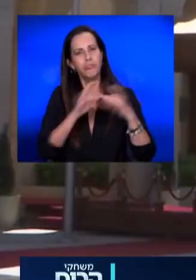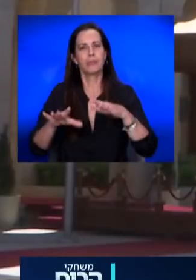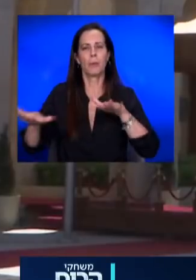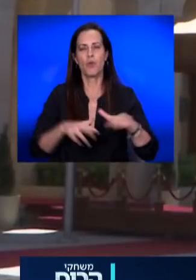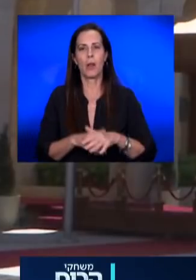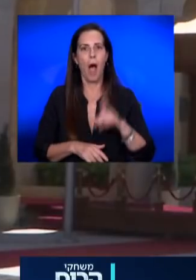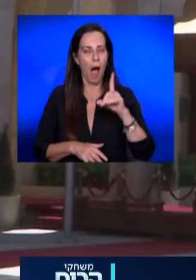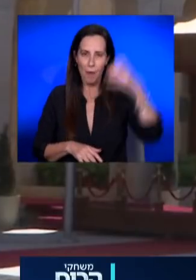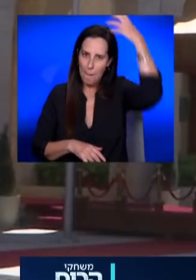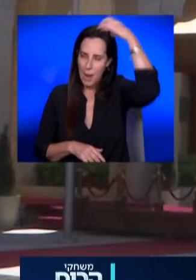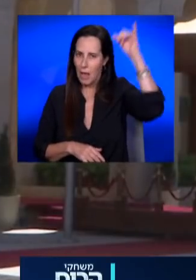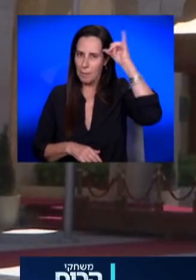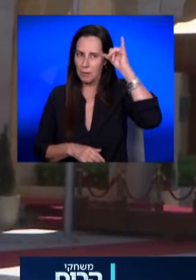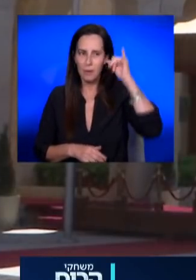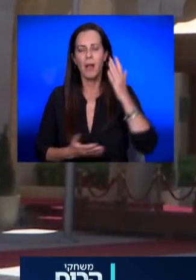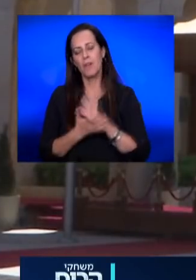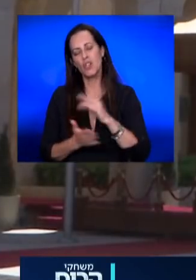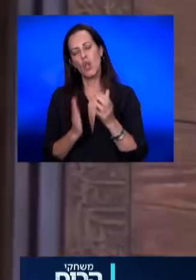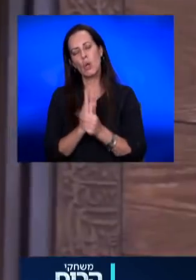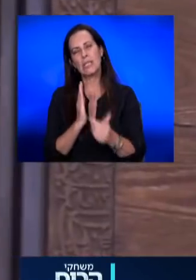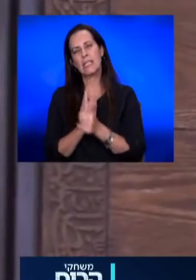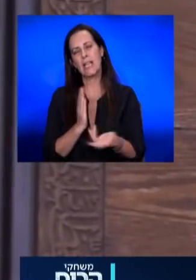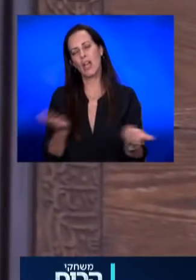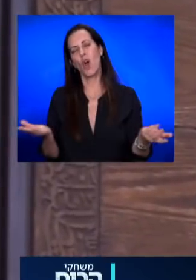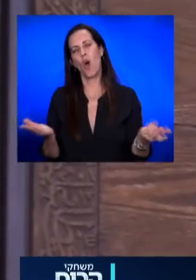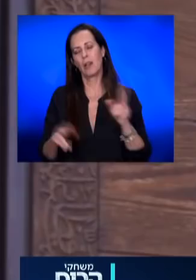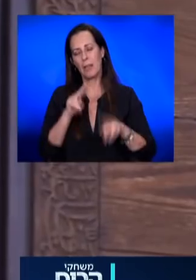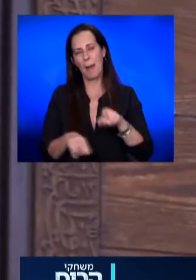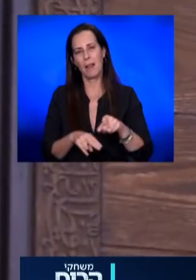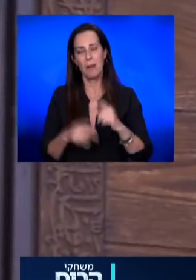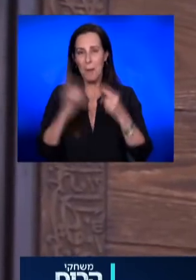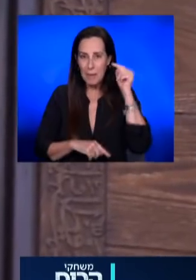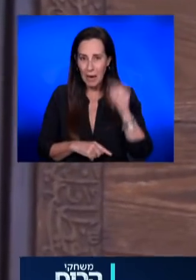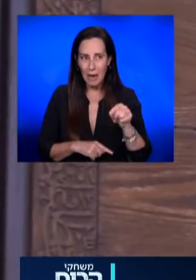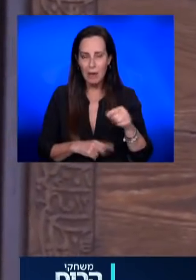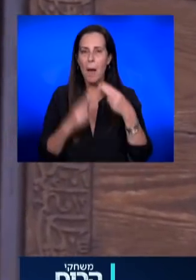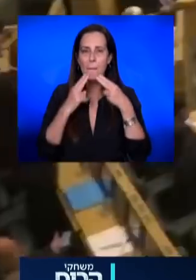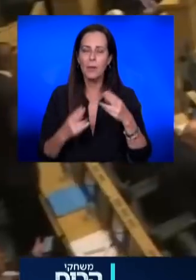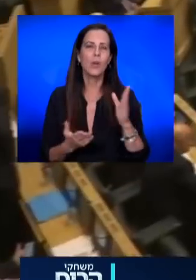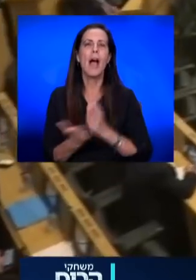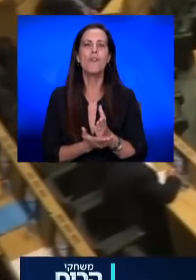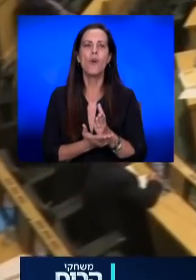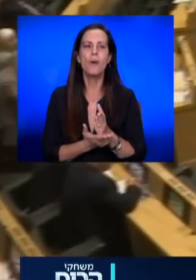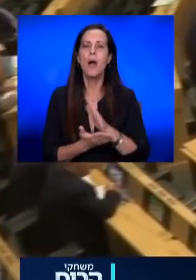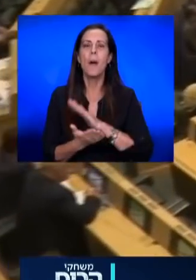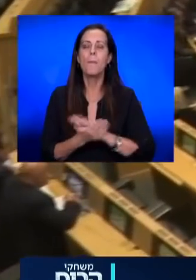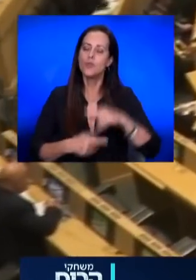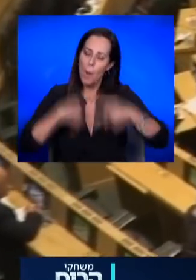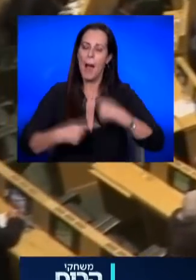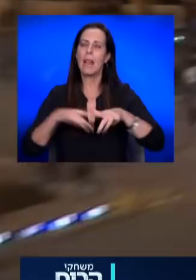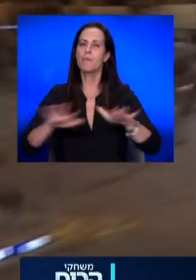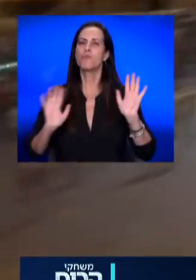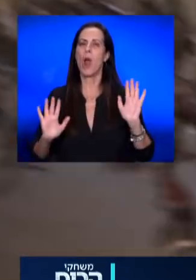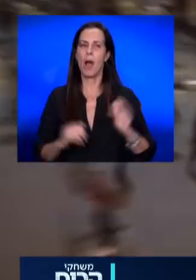15 to 20 years. אך בית המלוכה בירדן כבר מיומן בטיפול במחאות ציבוריות. במקרים כאלה הפתרון הוא קבוע, פשוט מחליפים את